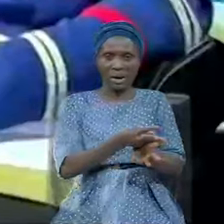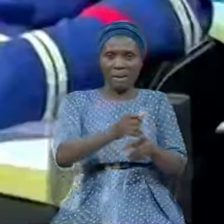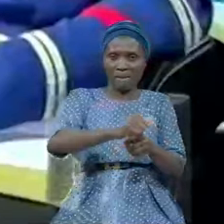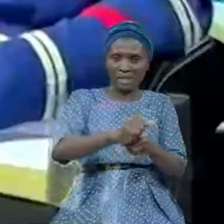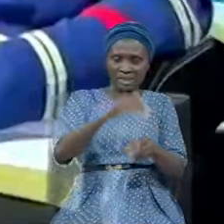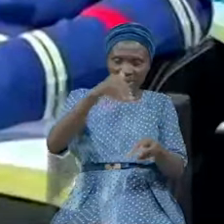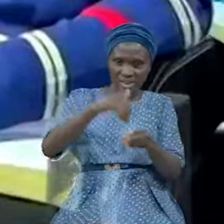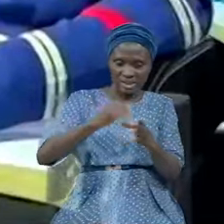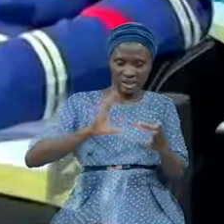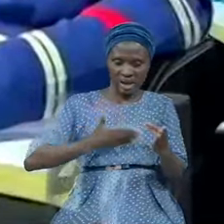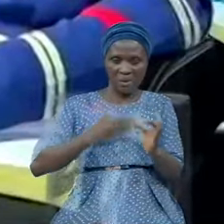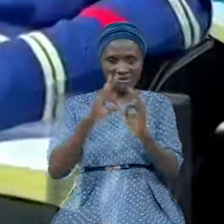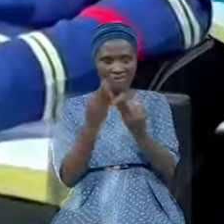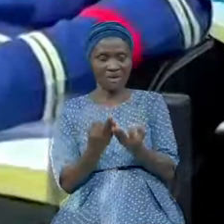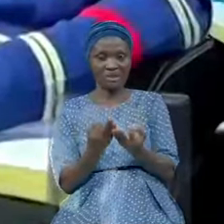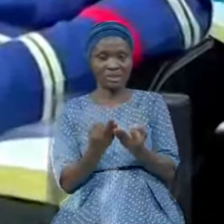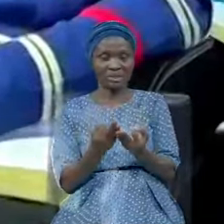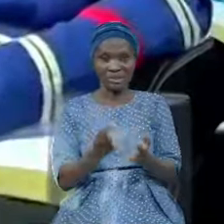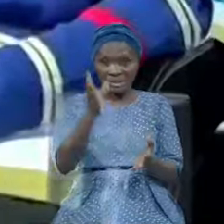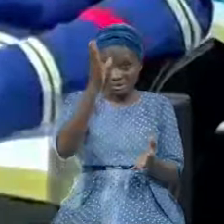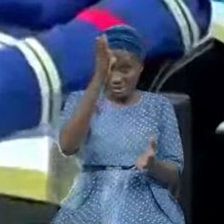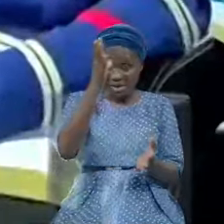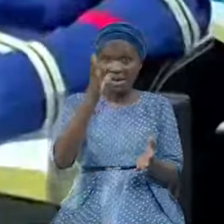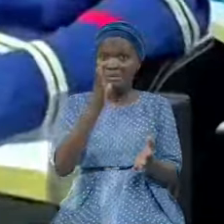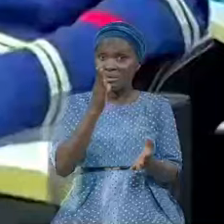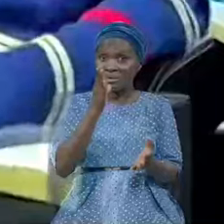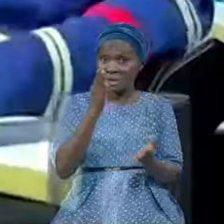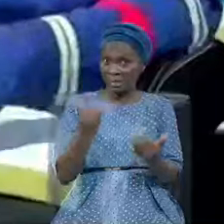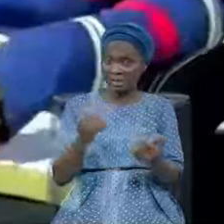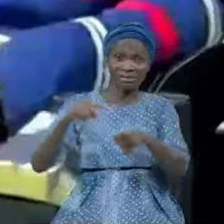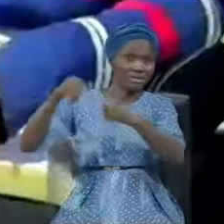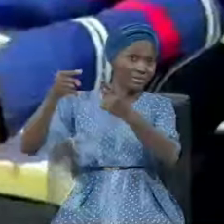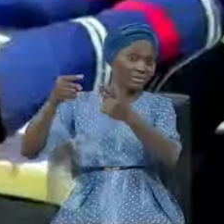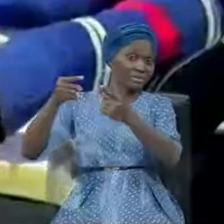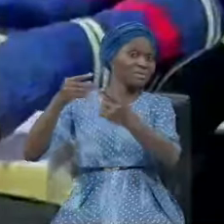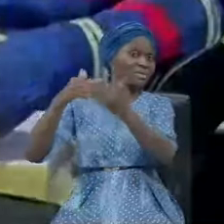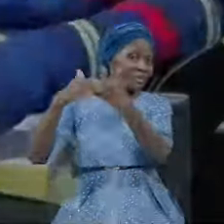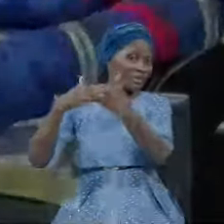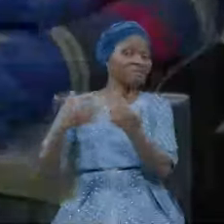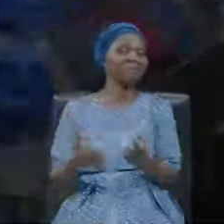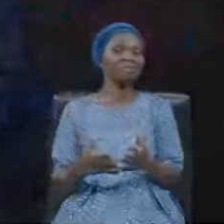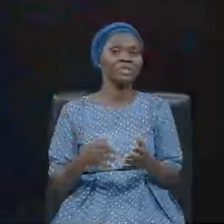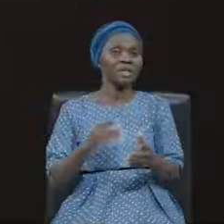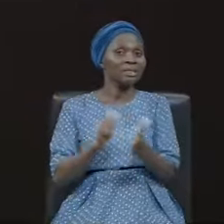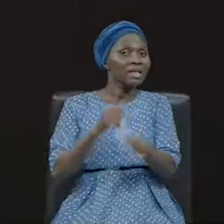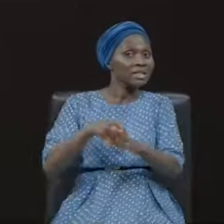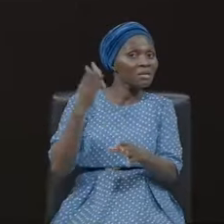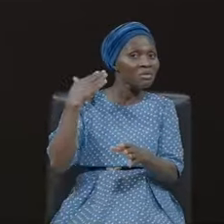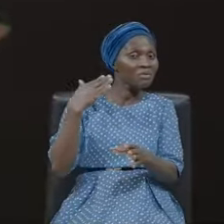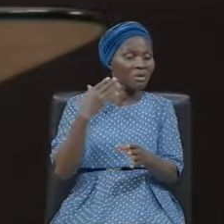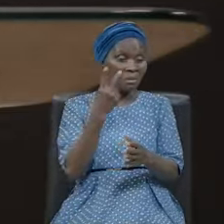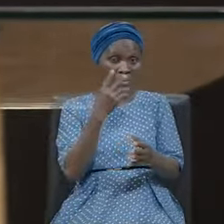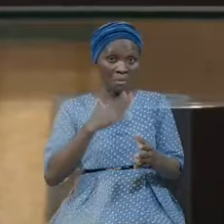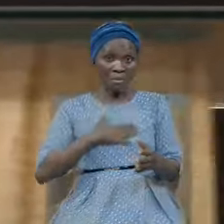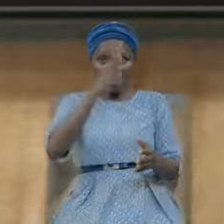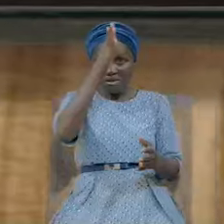maman, ils sont allés maintenant à la gloire maintenant. Mais en ce temps-là, lorsqu'ils étaient jeunes, ils se battaient.